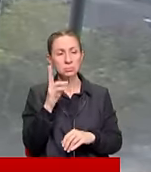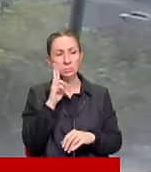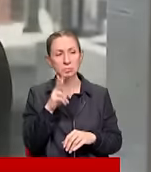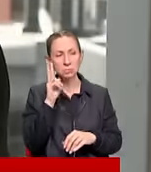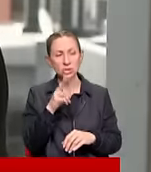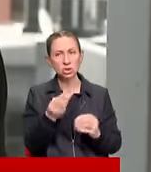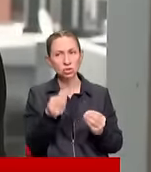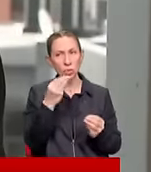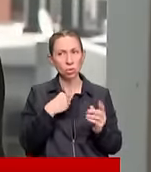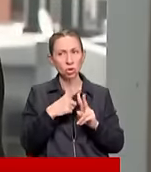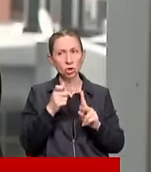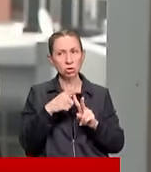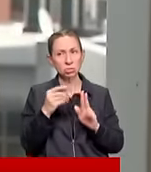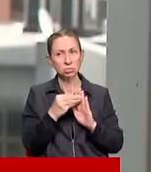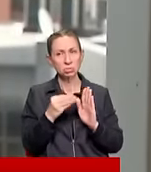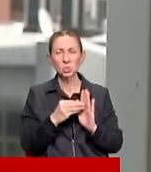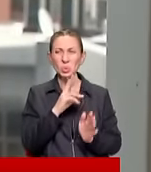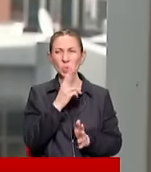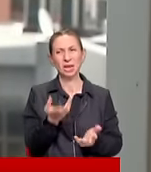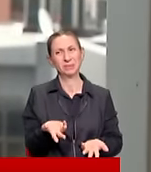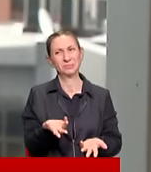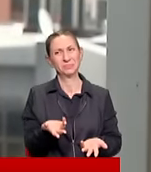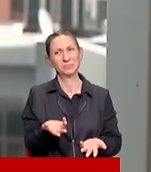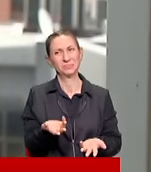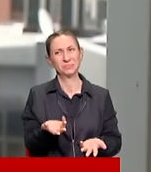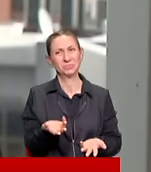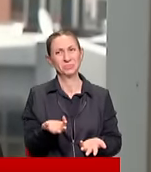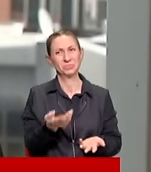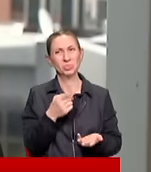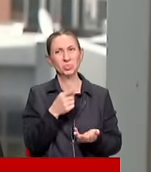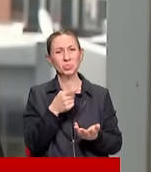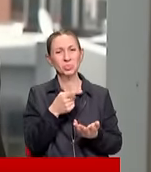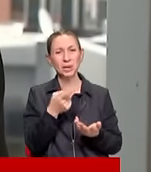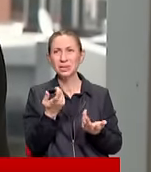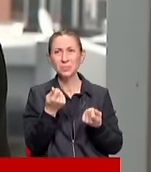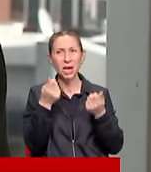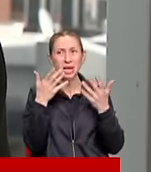bunları çıkartıyoruz. Yazık günah yani bunlarla bilmiyorum bunlara